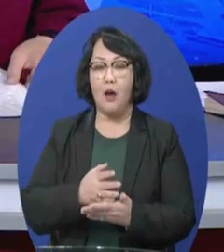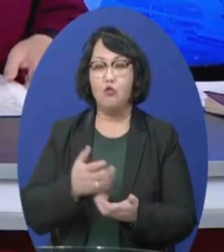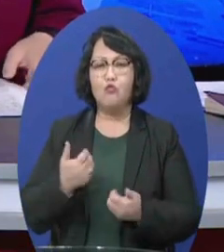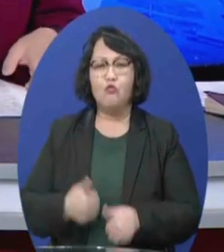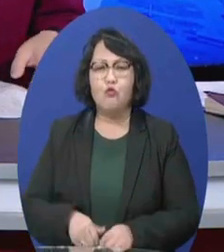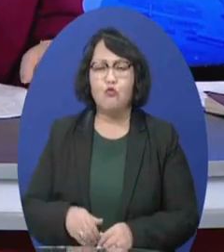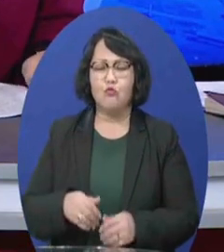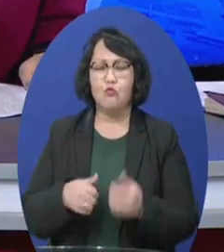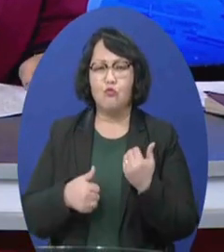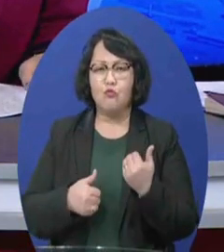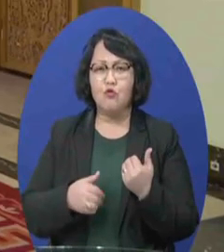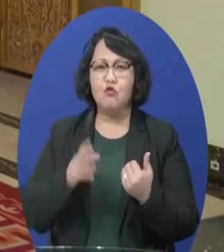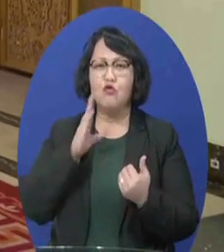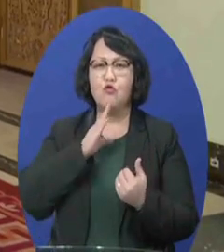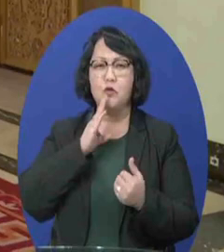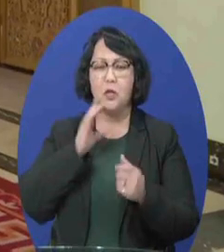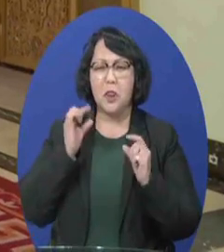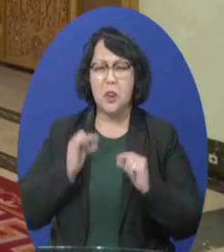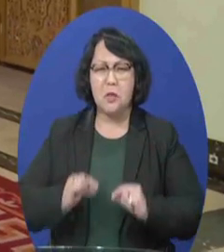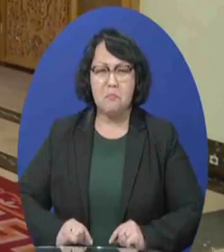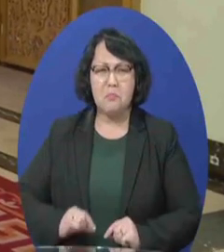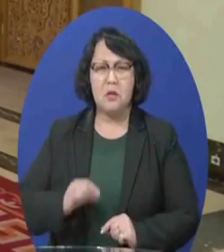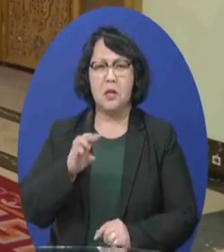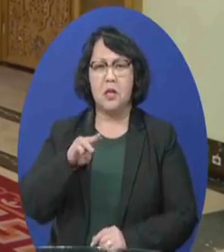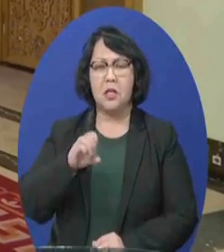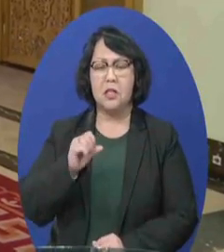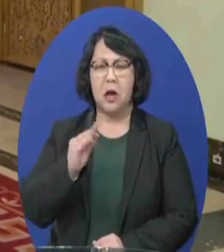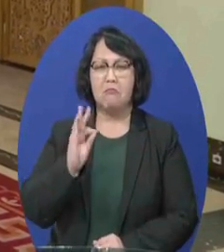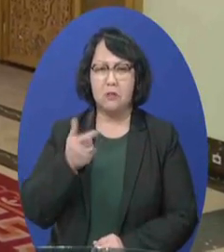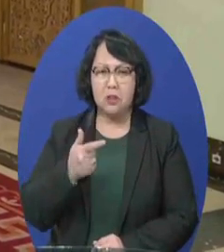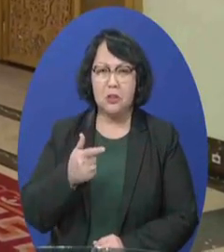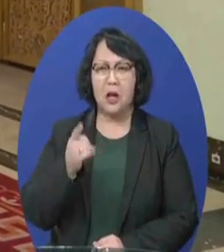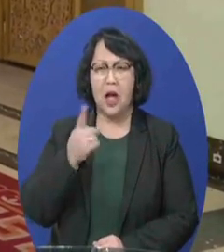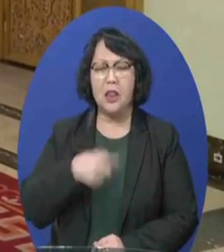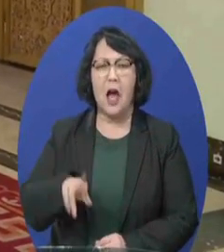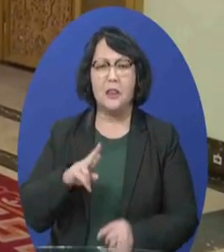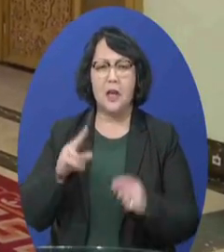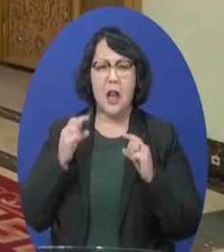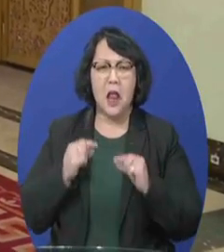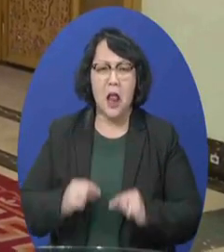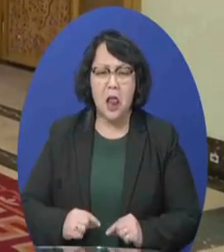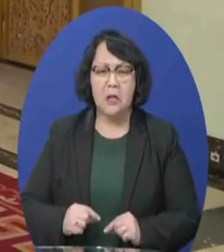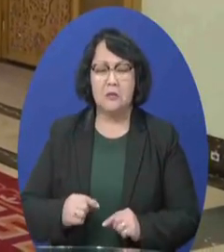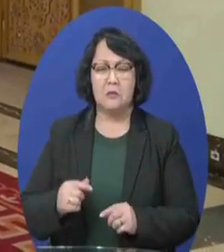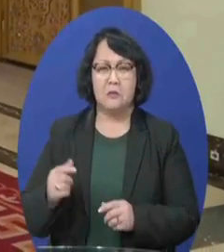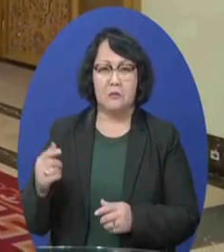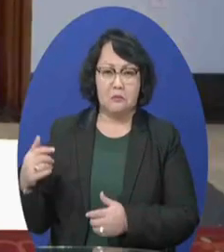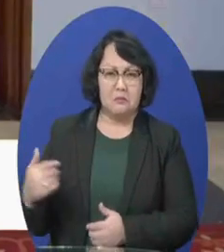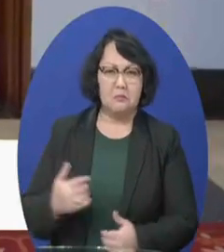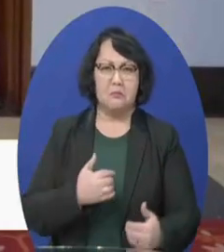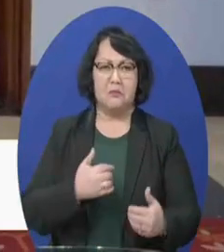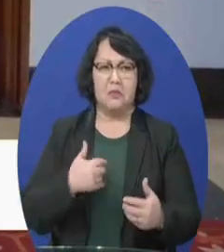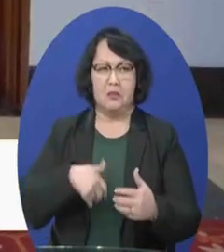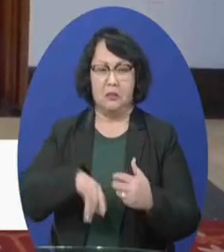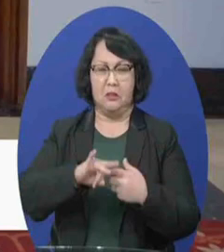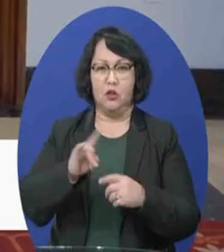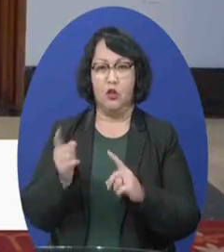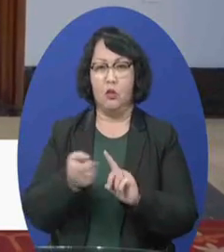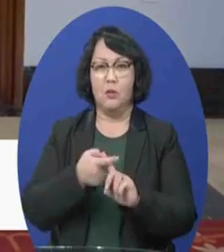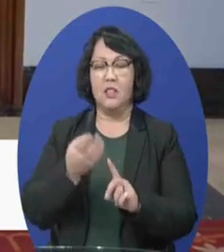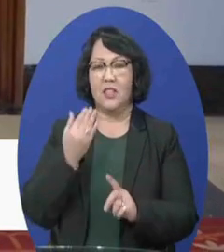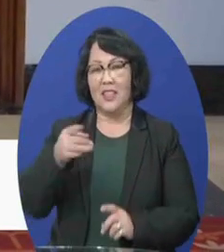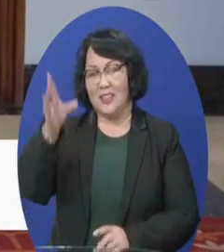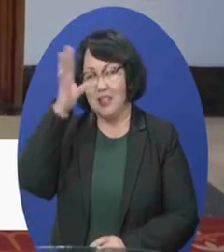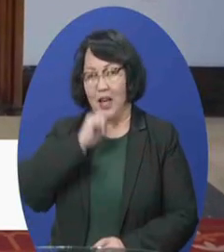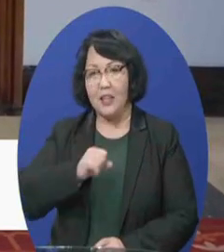удаагүй ихийг одоо таавчгтай халааттай нь халдвар төвчин судлалын үндэсний төв рүү авч явсан асуудлаас улбаалсан. За өчигдөр үнтэй холбогдуулаад шадар сайд эрүүл мэндийн